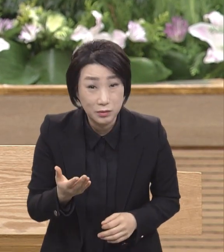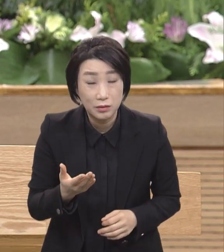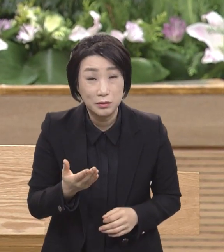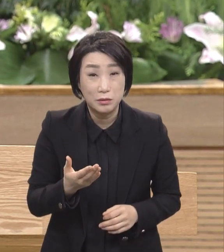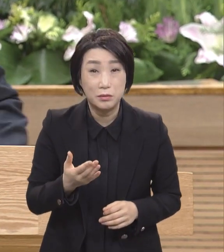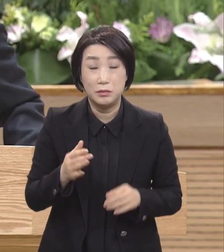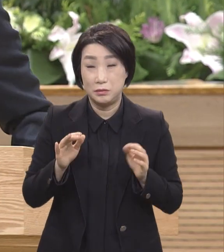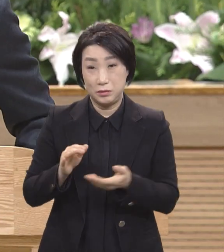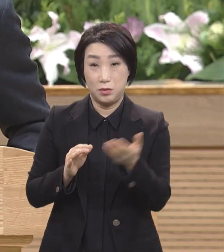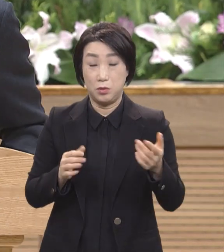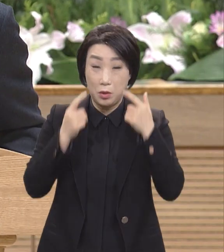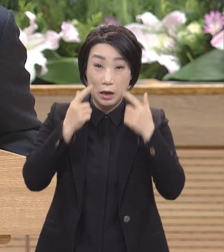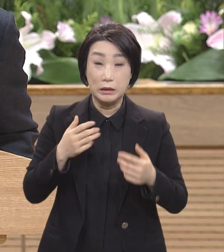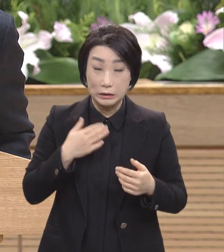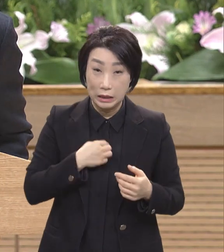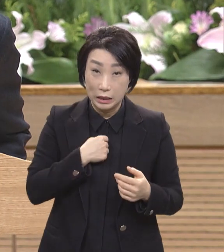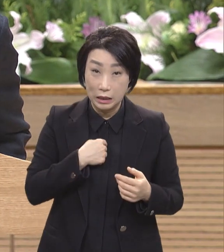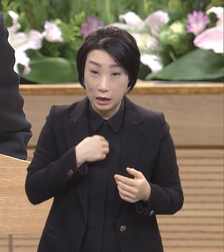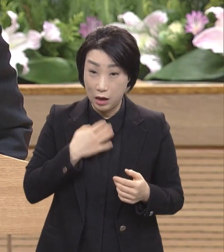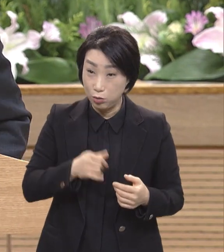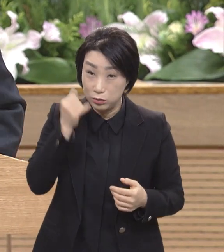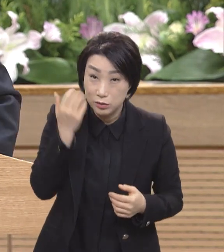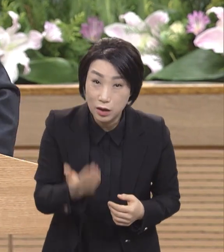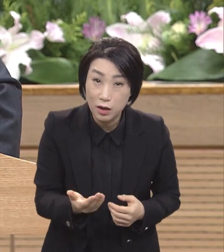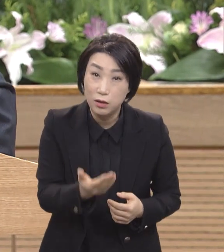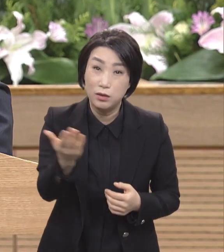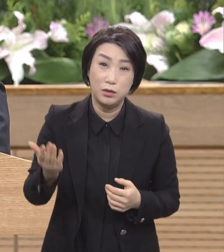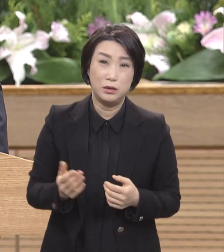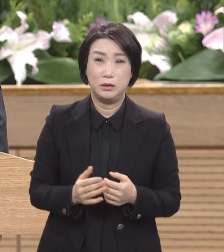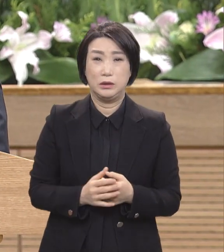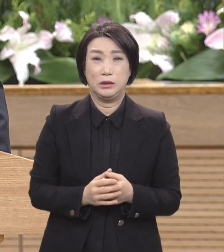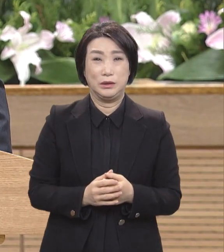응? 확실한 데이터를 가지고 있느냐.